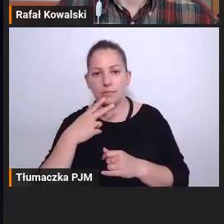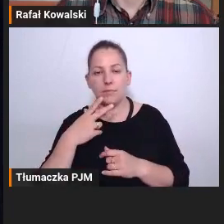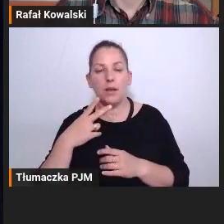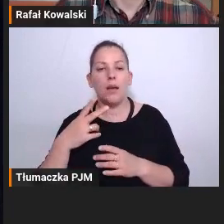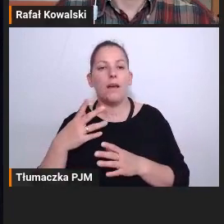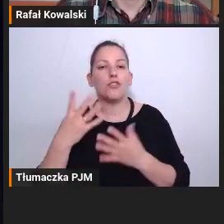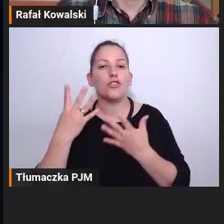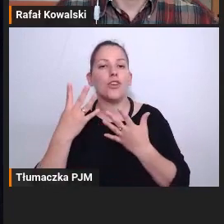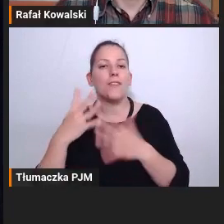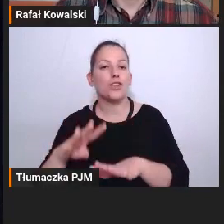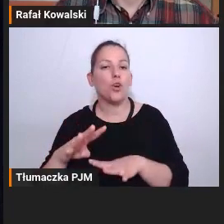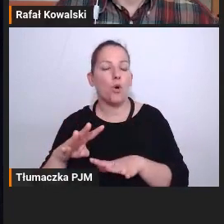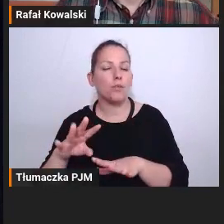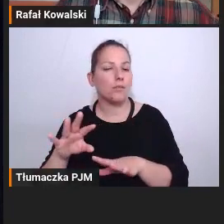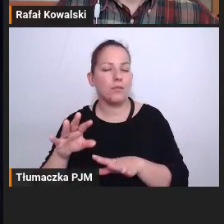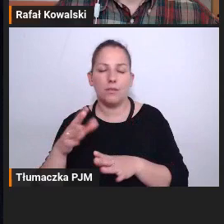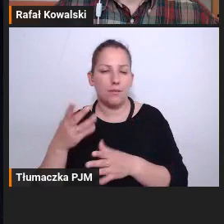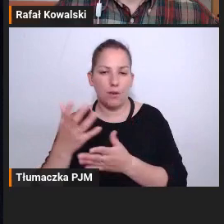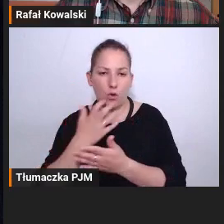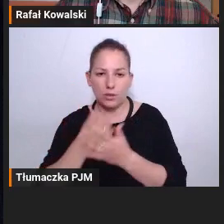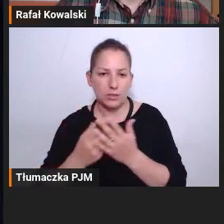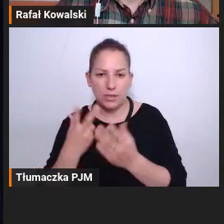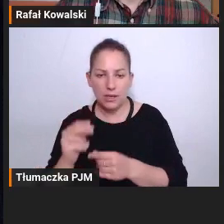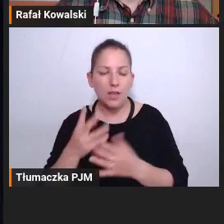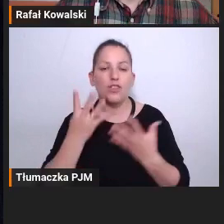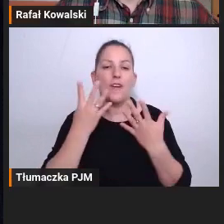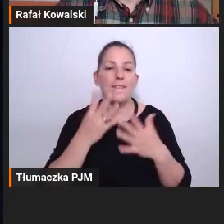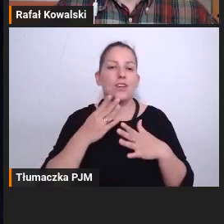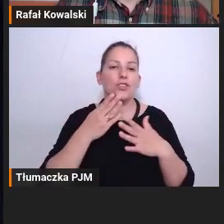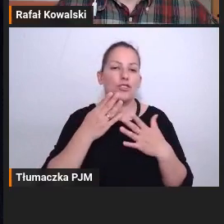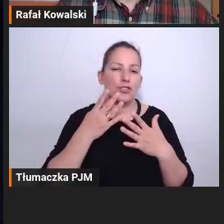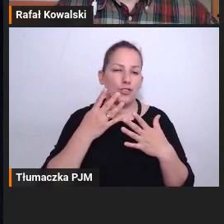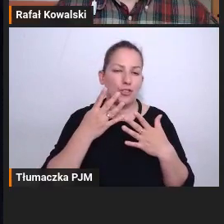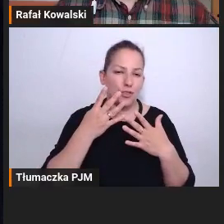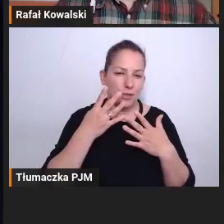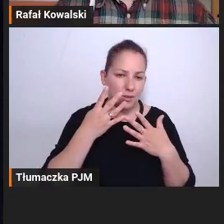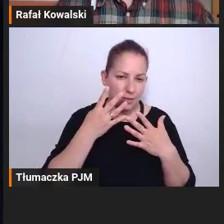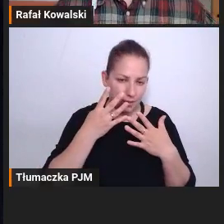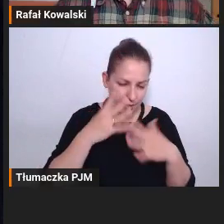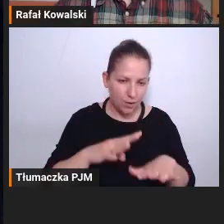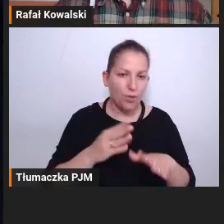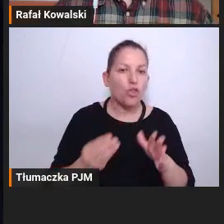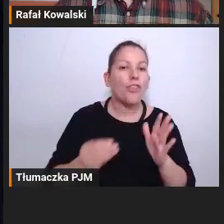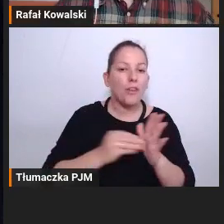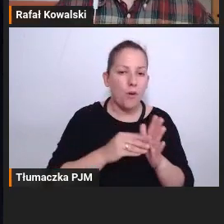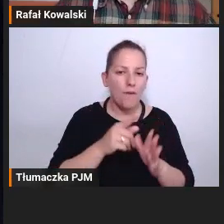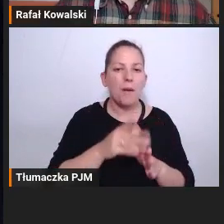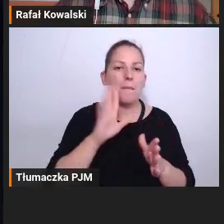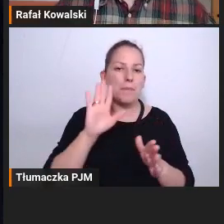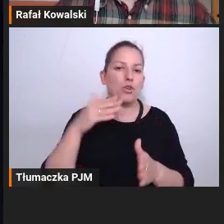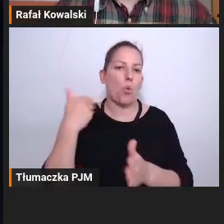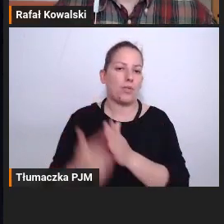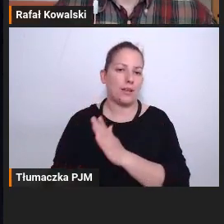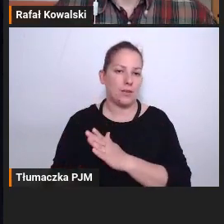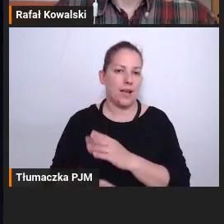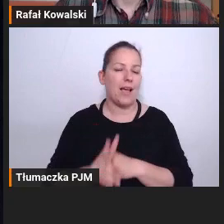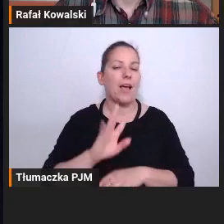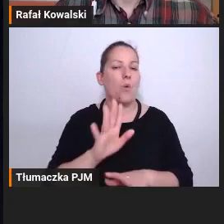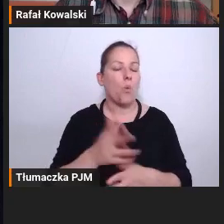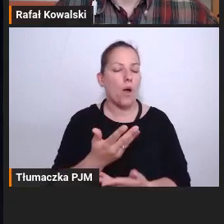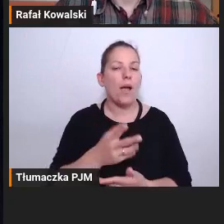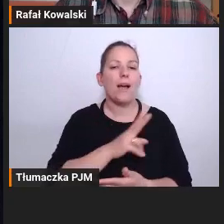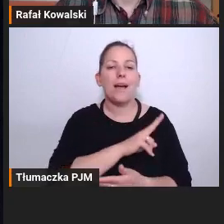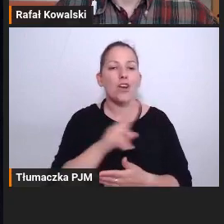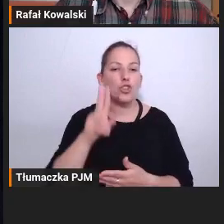9 tygodni, no to jakby prawo do tych 9 ekstra tygodni zostanie utracone. Czyli każdy z